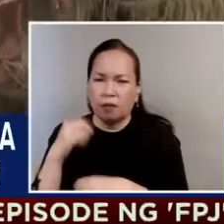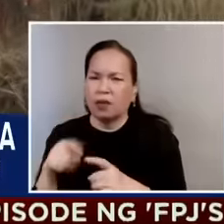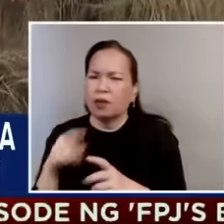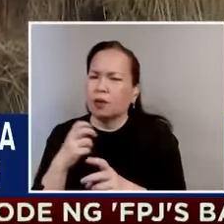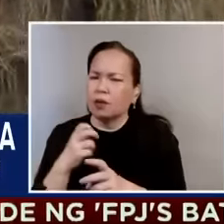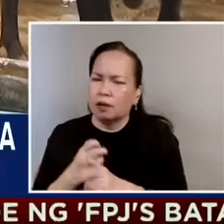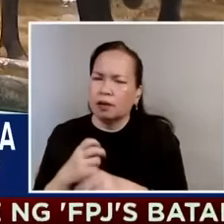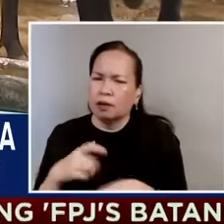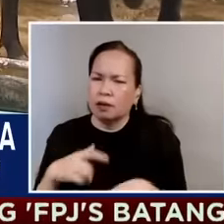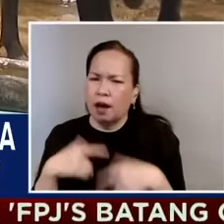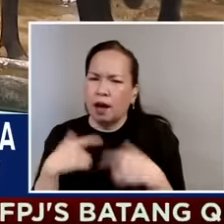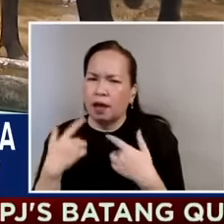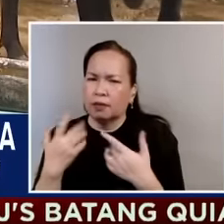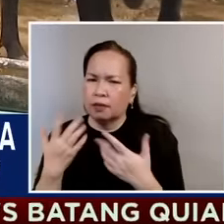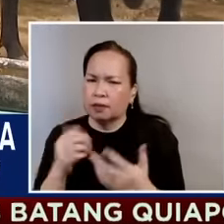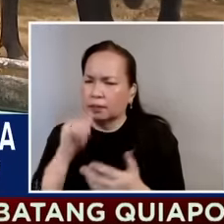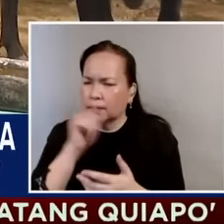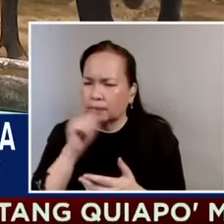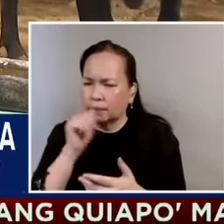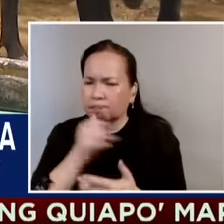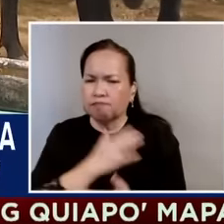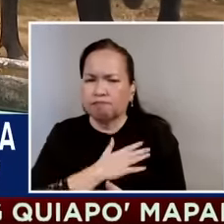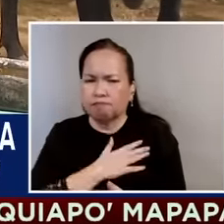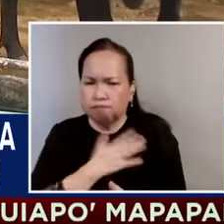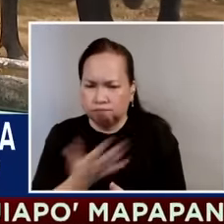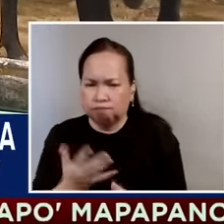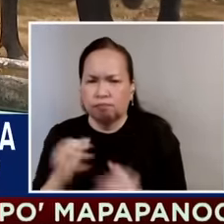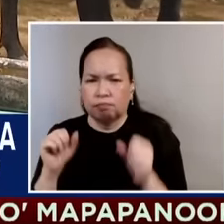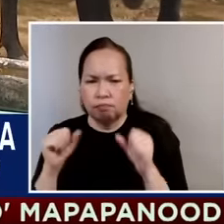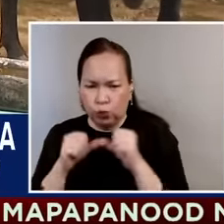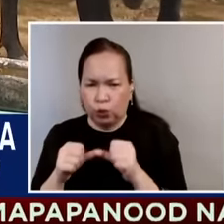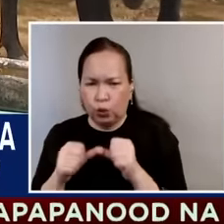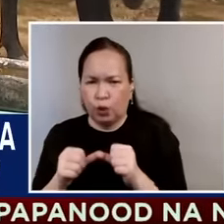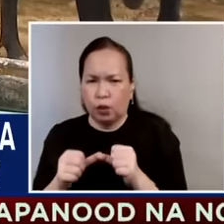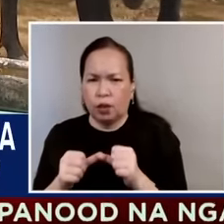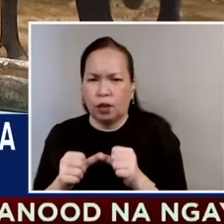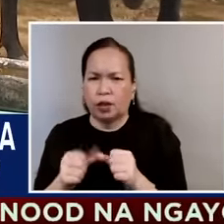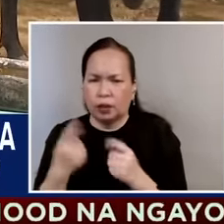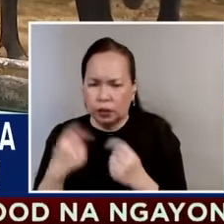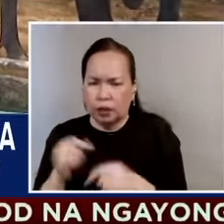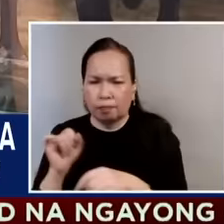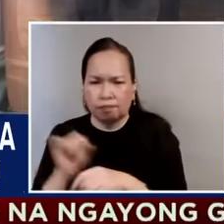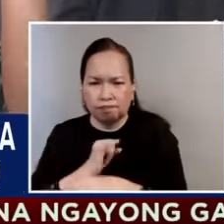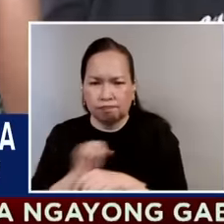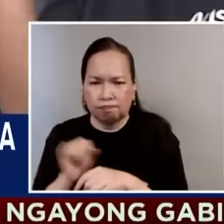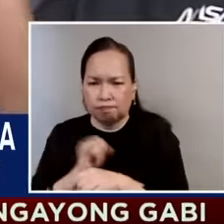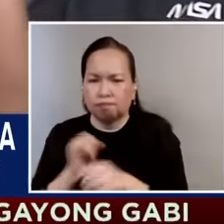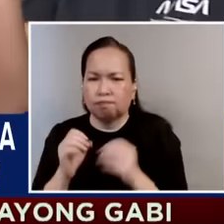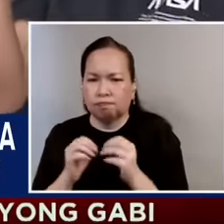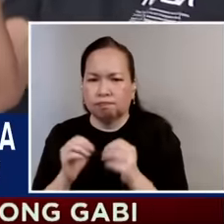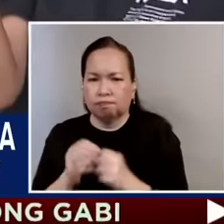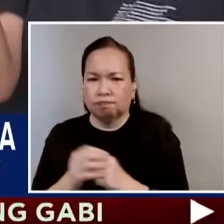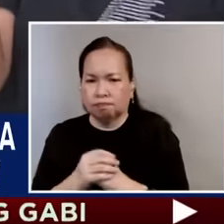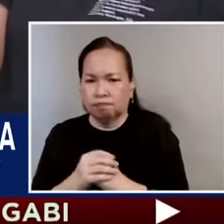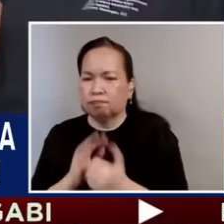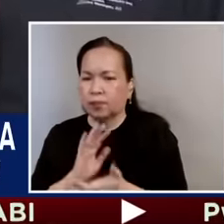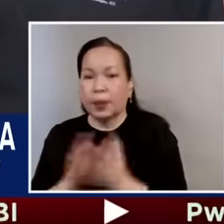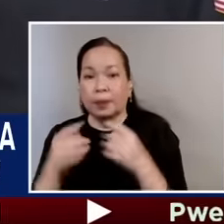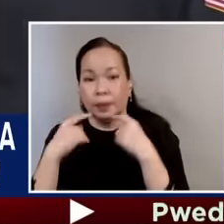yun, yun yung pinanindigan ko, tinayuan ko na para makaahon, sikap at tiyaga lang para magtagumpay sa